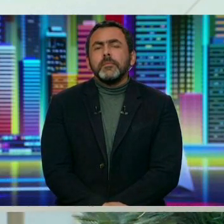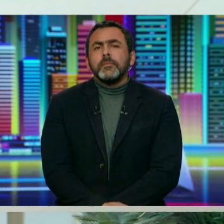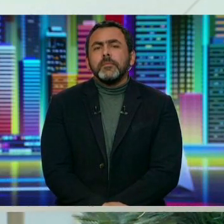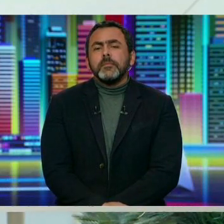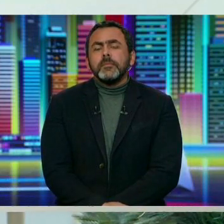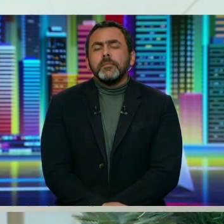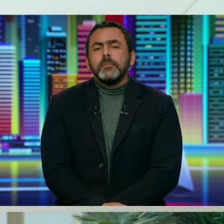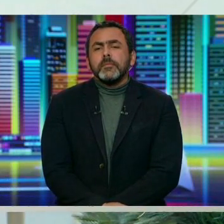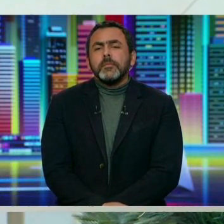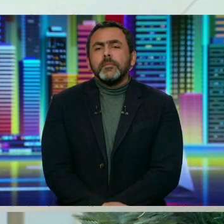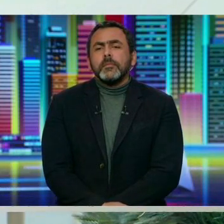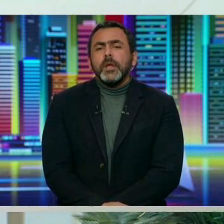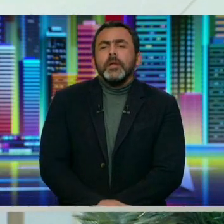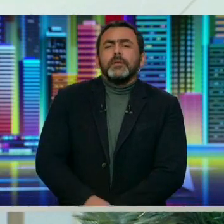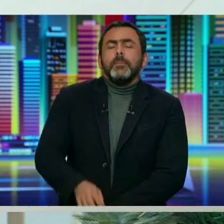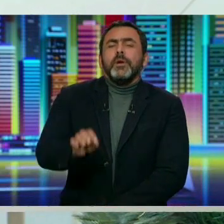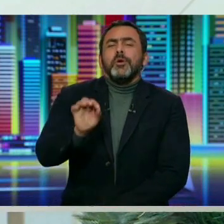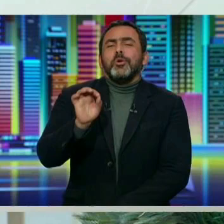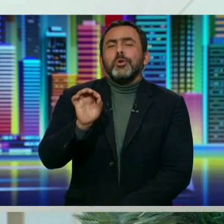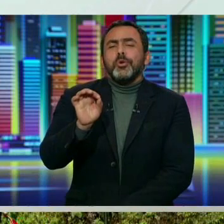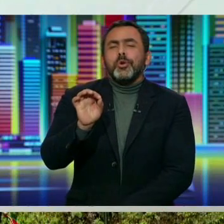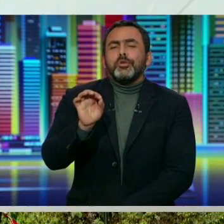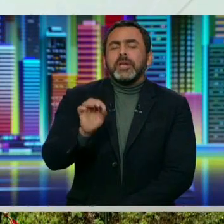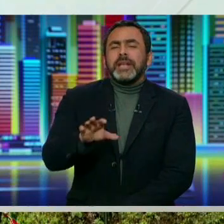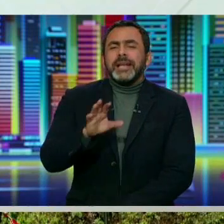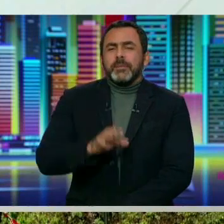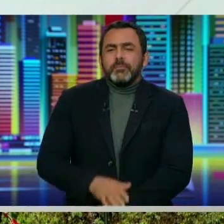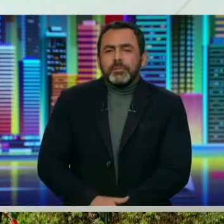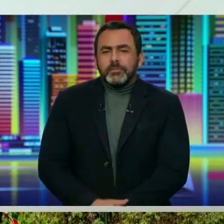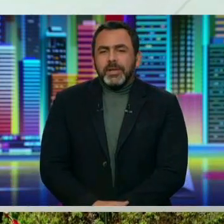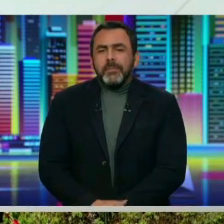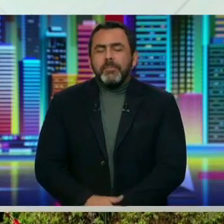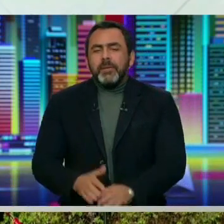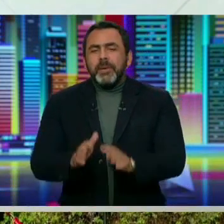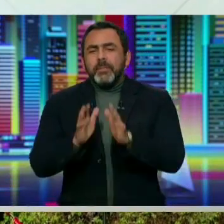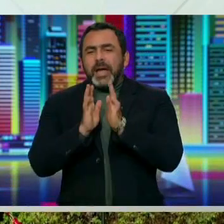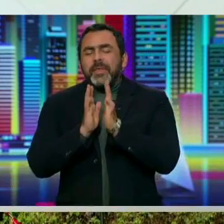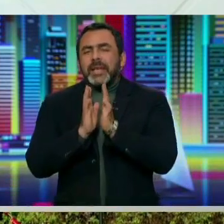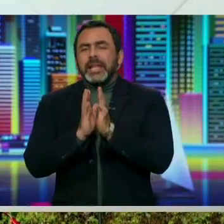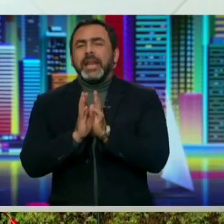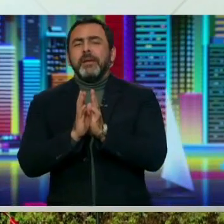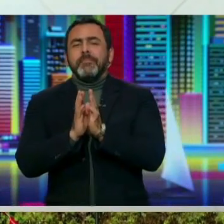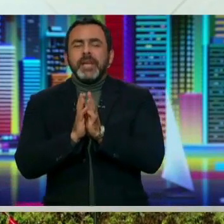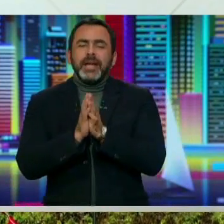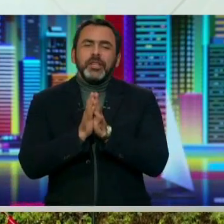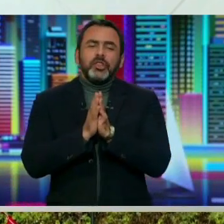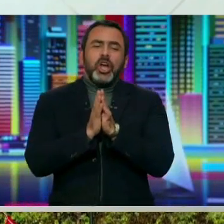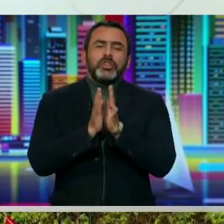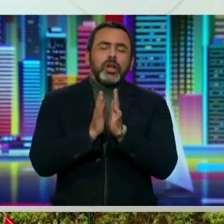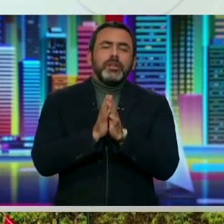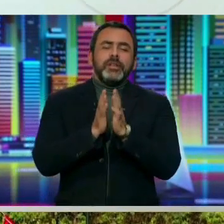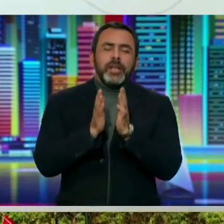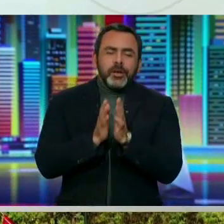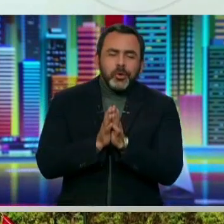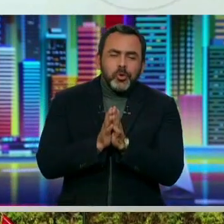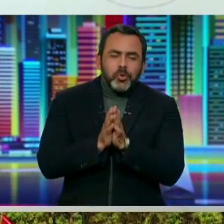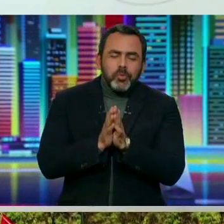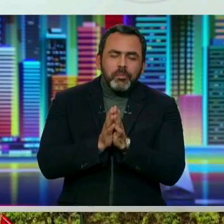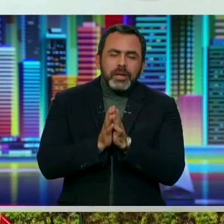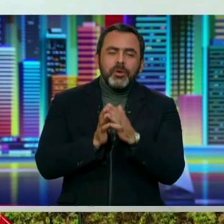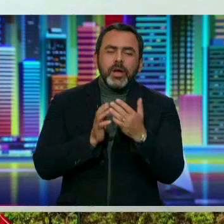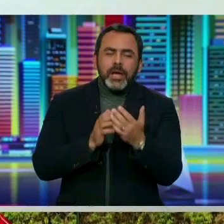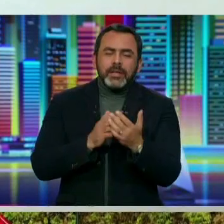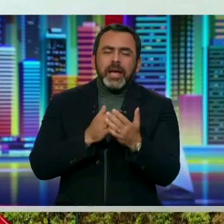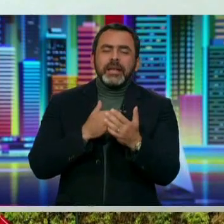يتعرض له الشعب المصري ولا حقوق مصر ولا حتى حقوق الشعب السوري. بهذا الكلام يعني تعتقد